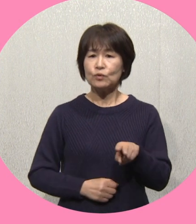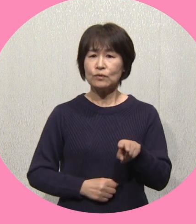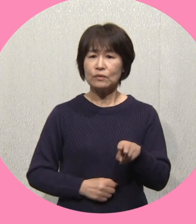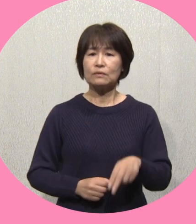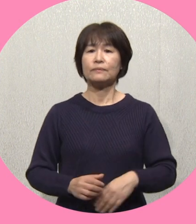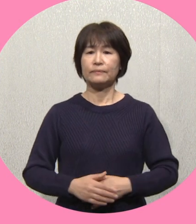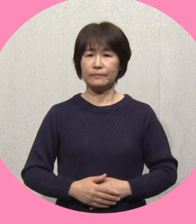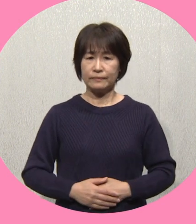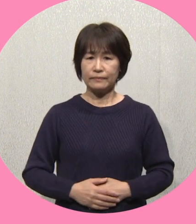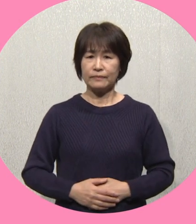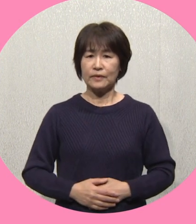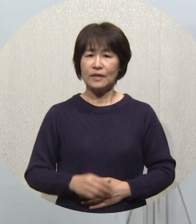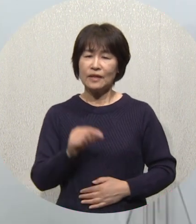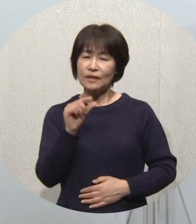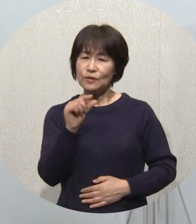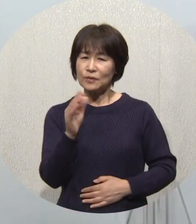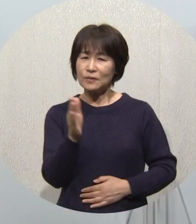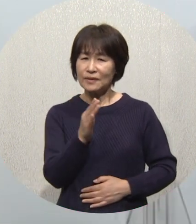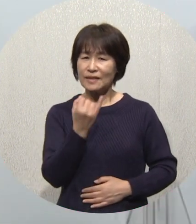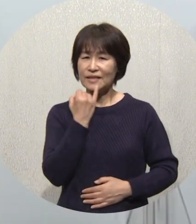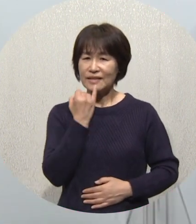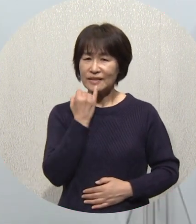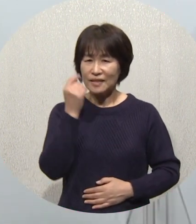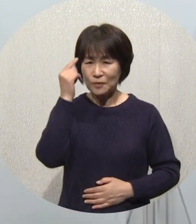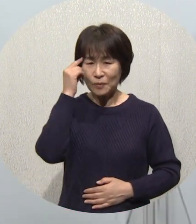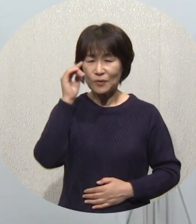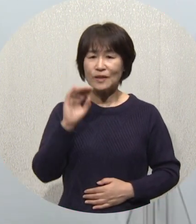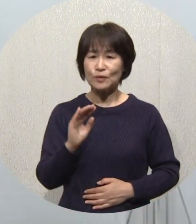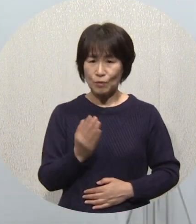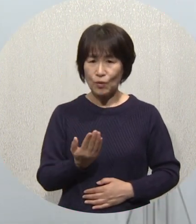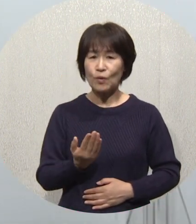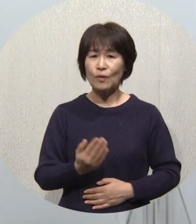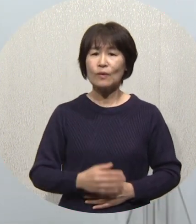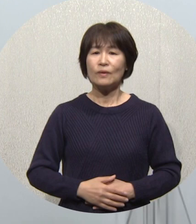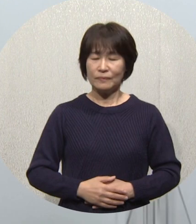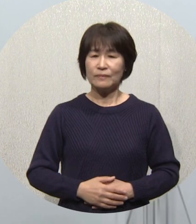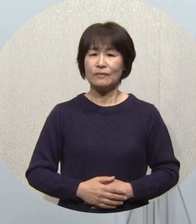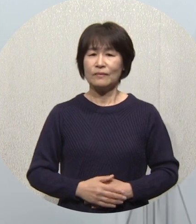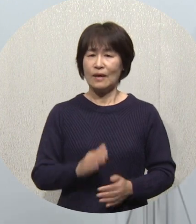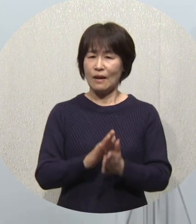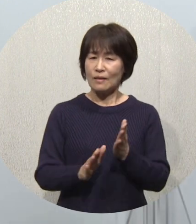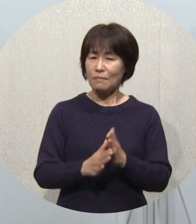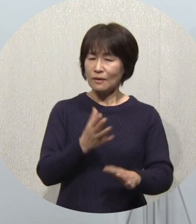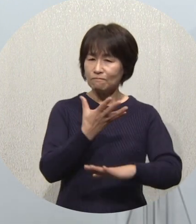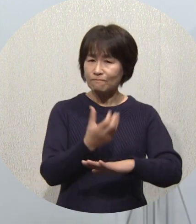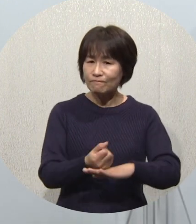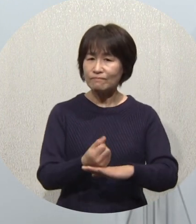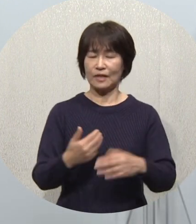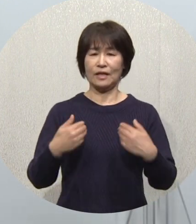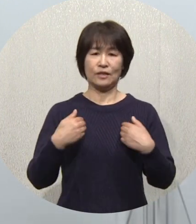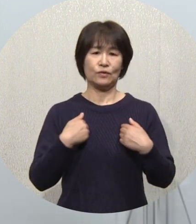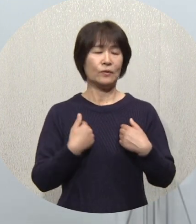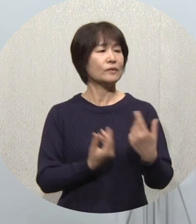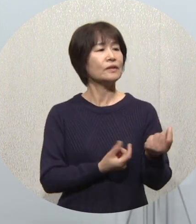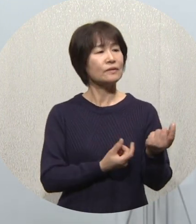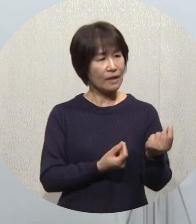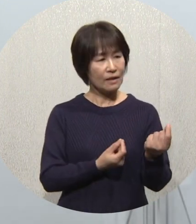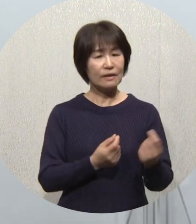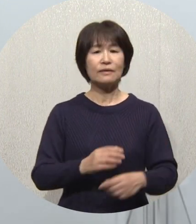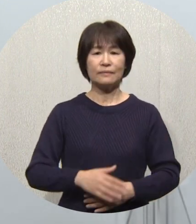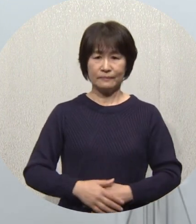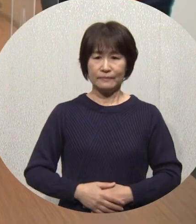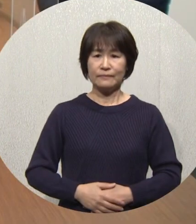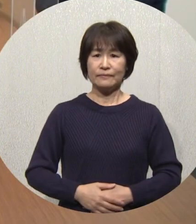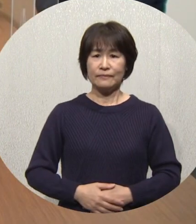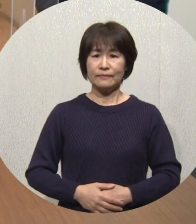です。 ちょっとぐらい大丈夫かなと思ってしまいそうですが、ちょっと気持ち改めて習慣にしておかないといけ